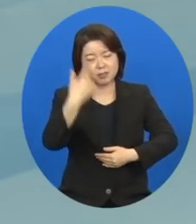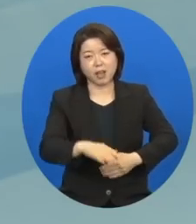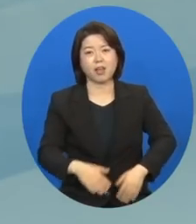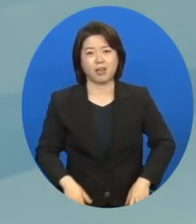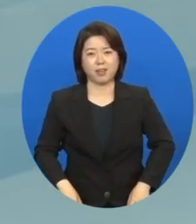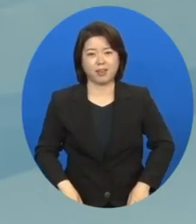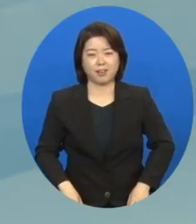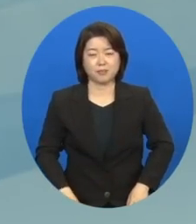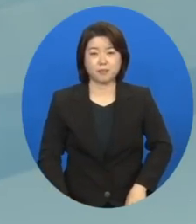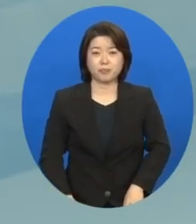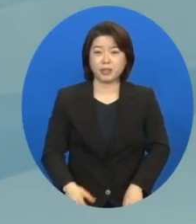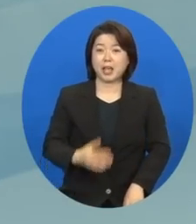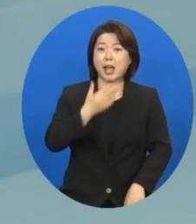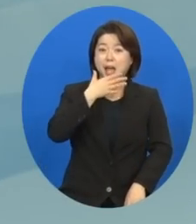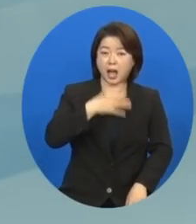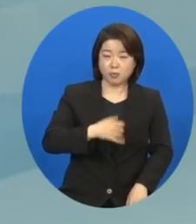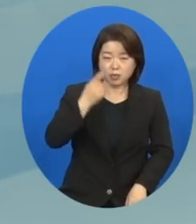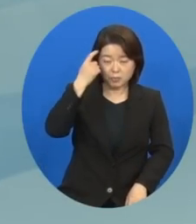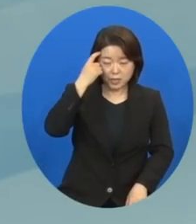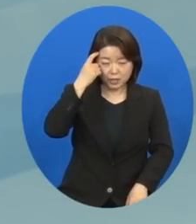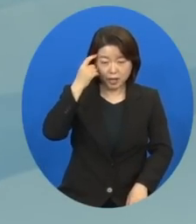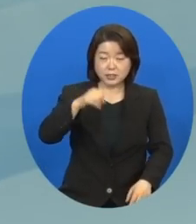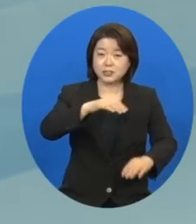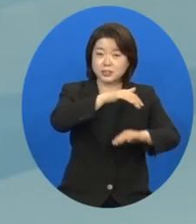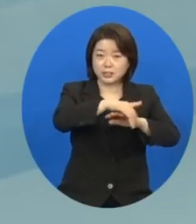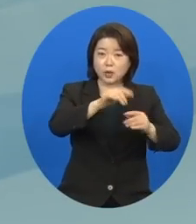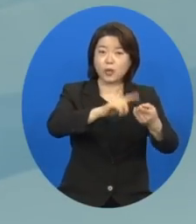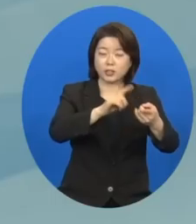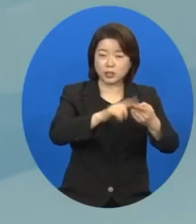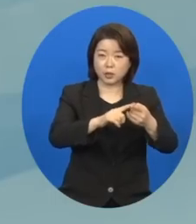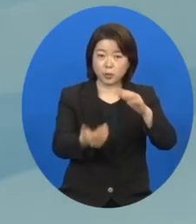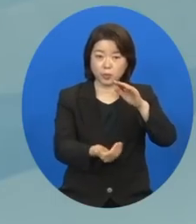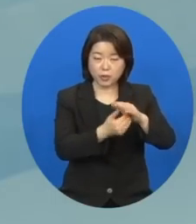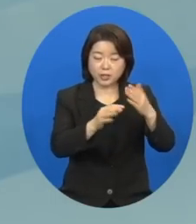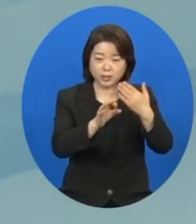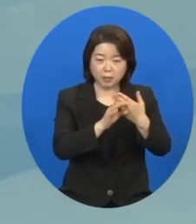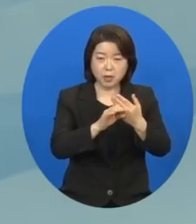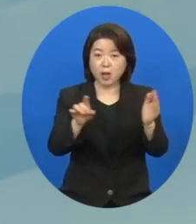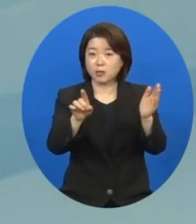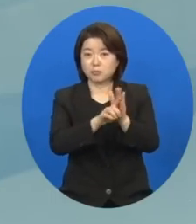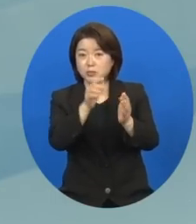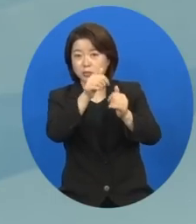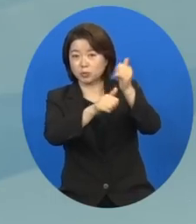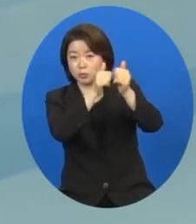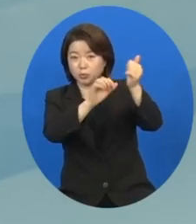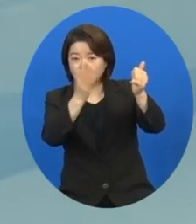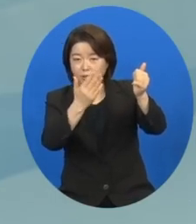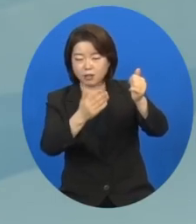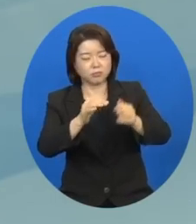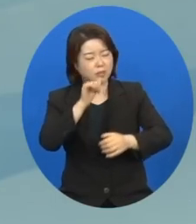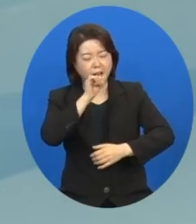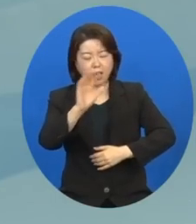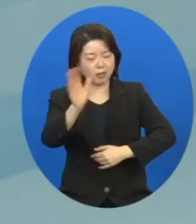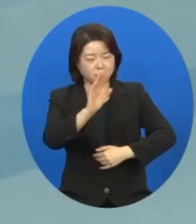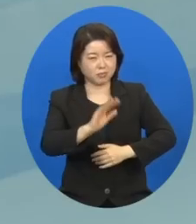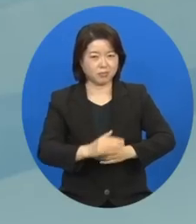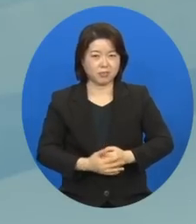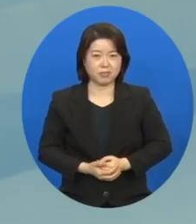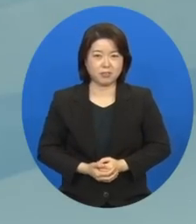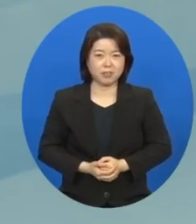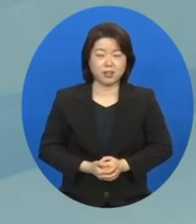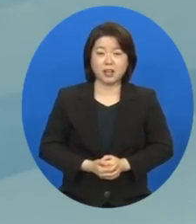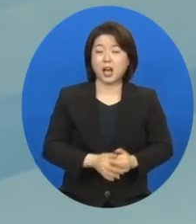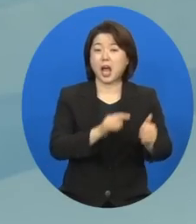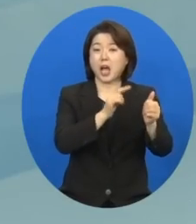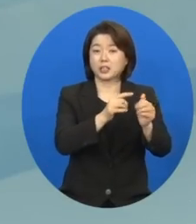여러분, 만일 아브라함 생각과 또한 계획대로 되었다면 그가 믿음의 조상이 되었을까요? 아니요, 안 됐을 겁니다. 절대로 안 됐을 겁니다. 그를